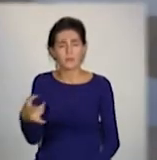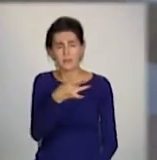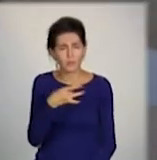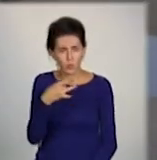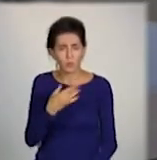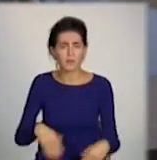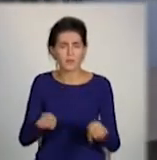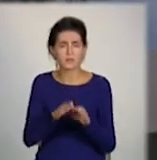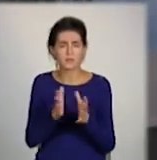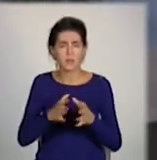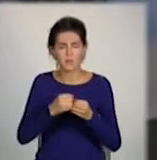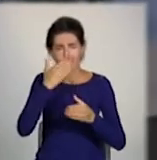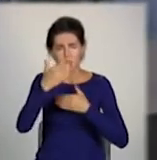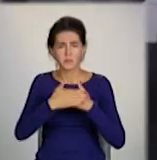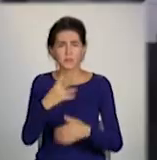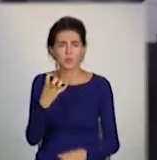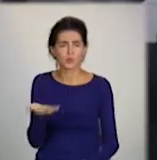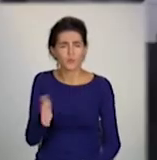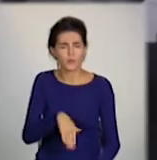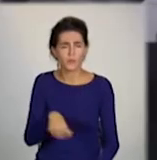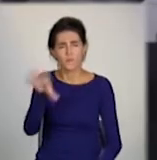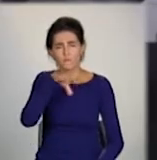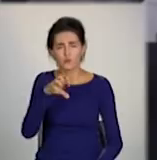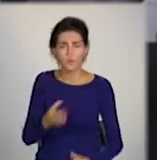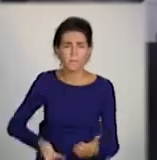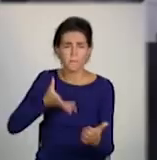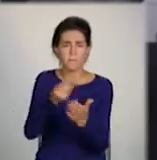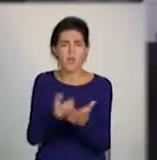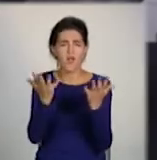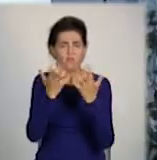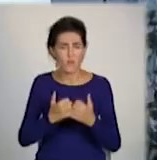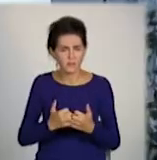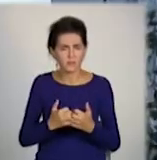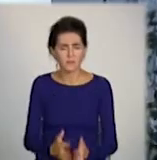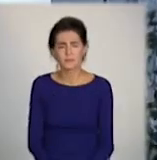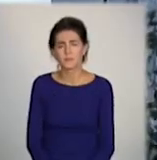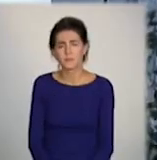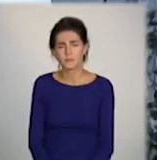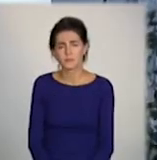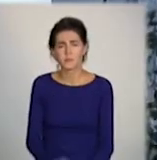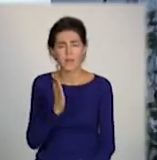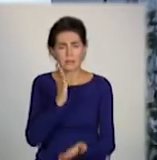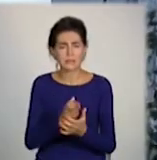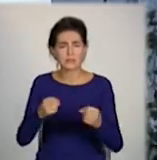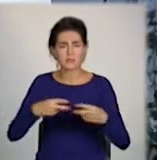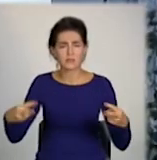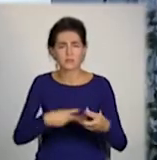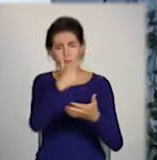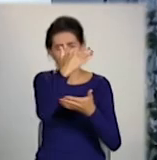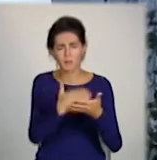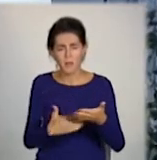громаді таких родин близько 400. Виплати усім нарахують автоматично. Маємо базу тих сімей